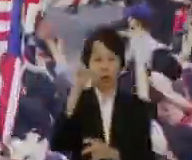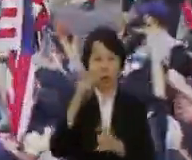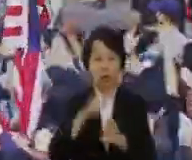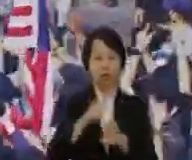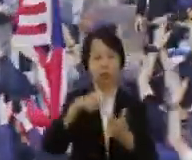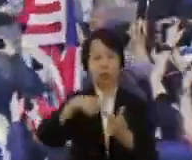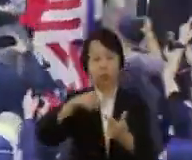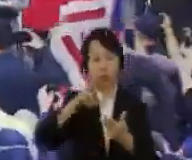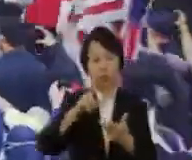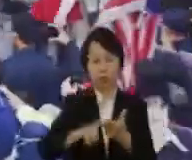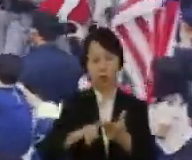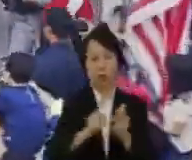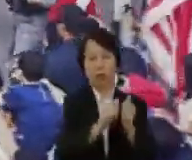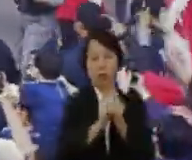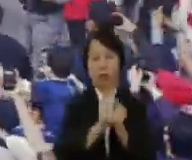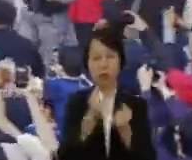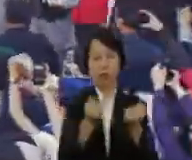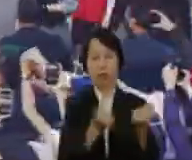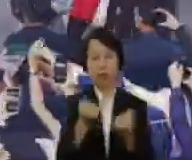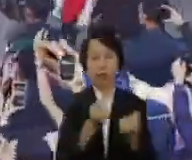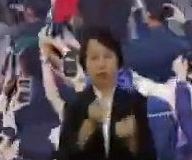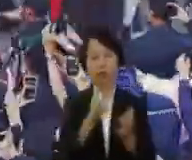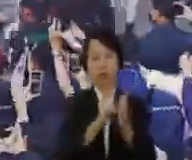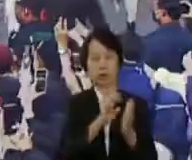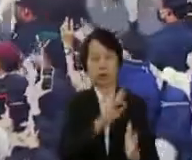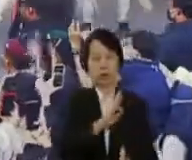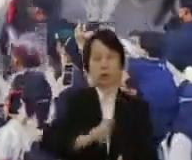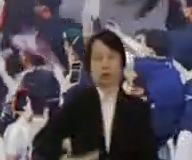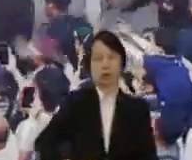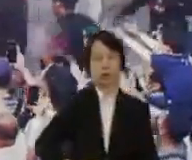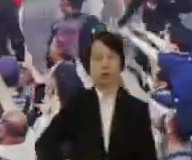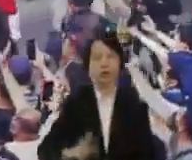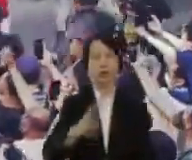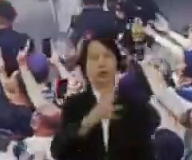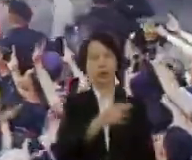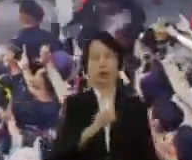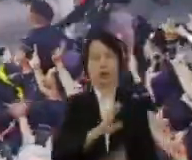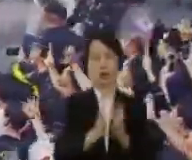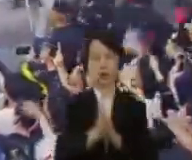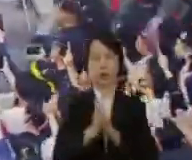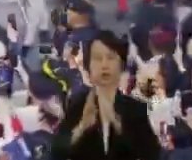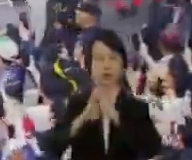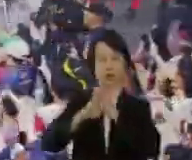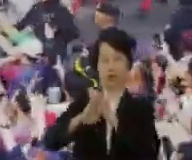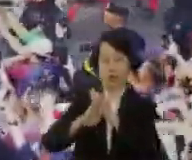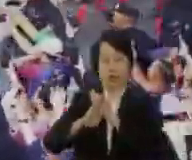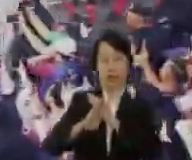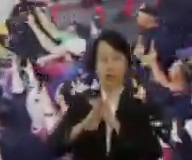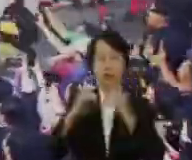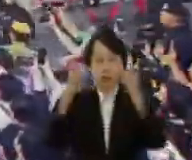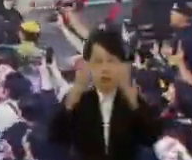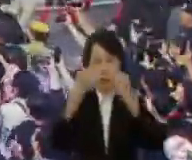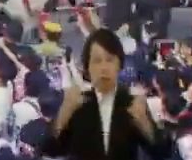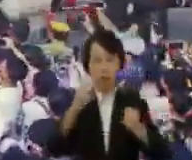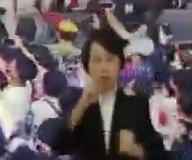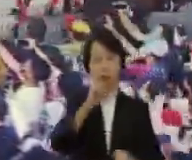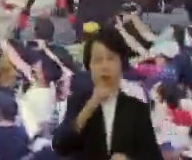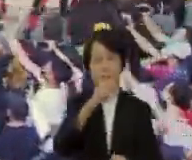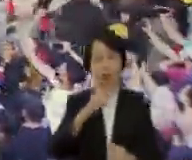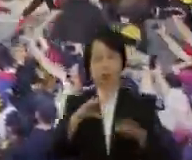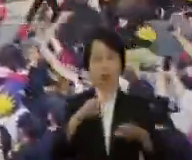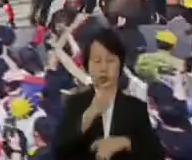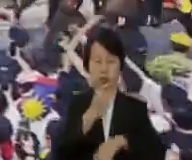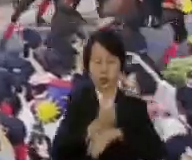nafiri dan pengiring kenderaan diraja. Selain itu, Andy, juga menjadi benteng pertahanan utama istana, SIB